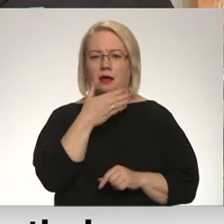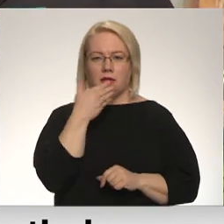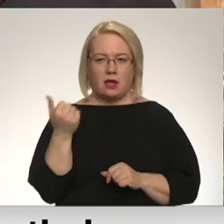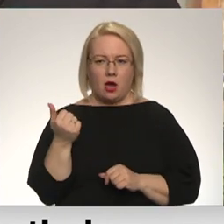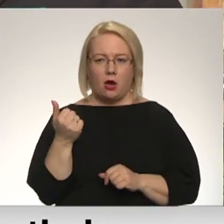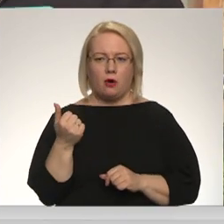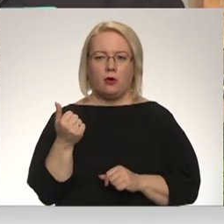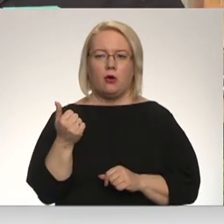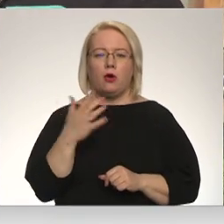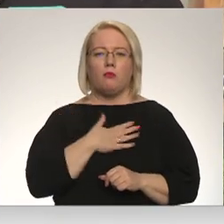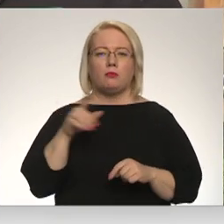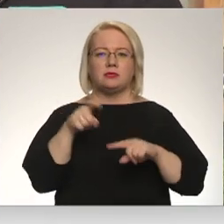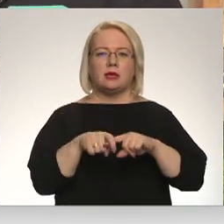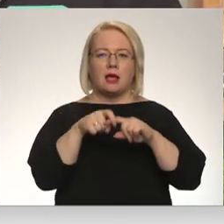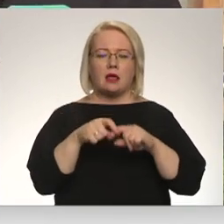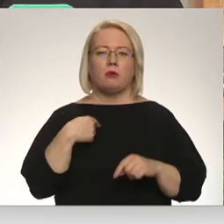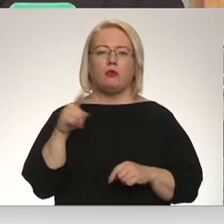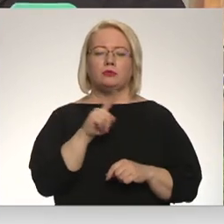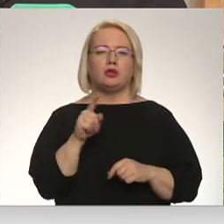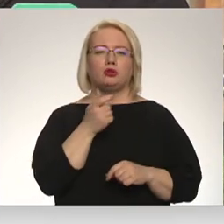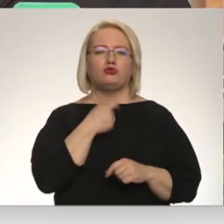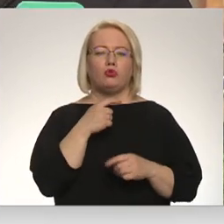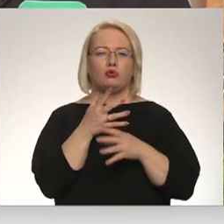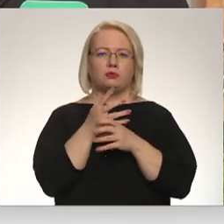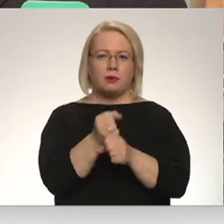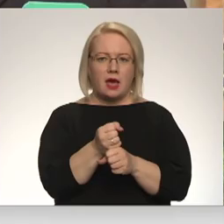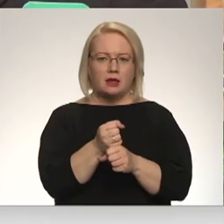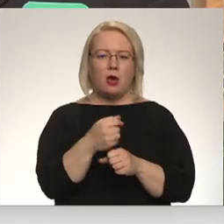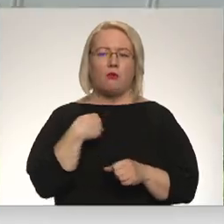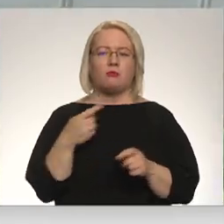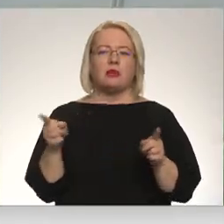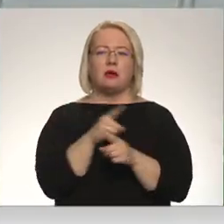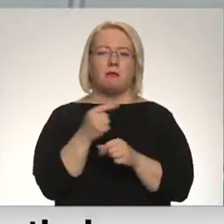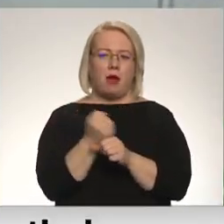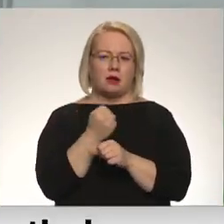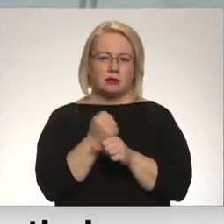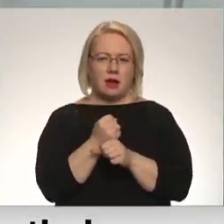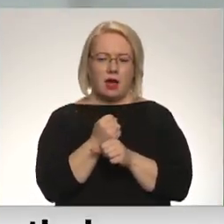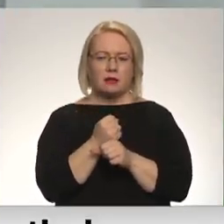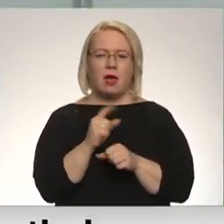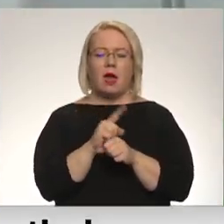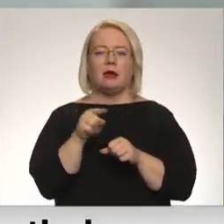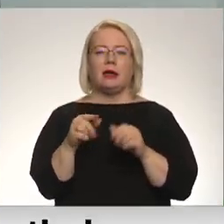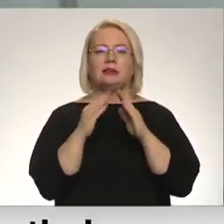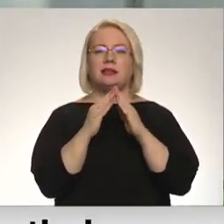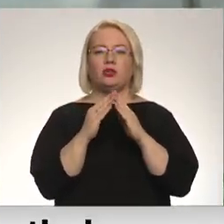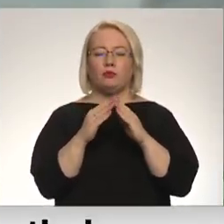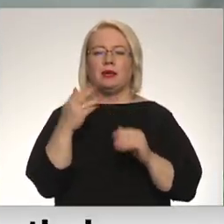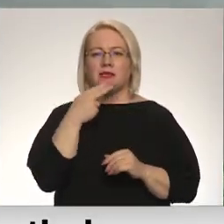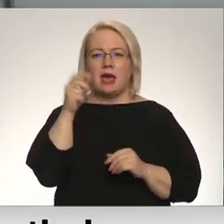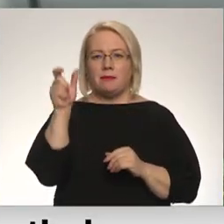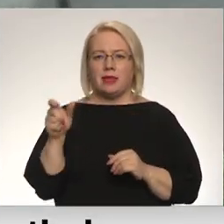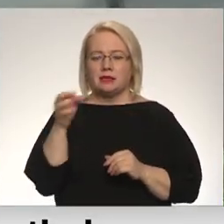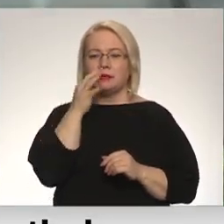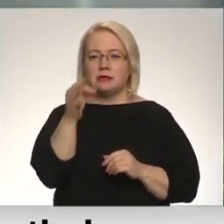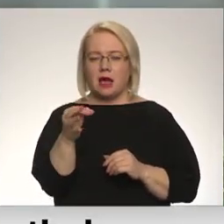ir kaute. Mums ir sulaspiedes, mums ir pārstrāde. Arī Kimjāņu siltumnīcu saimniece piekrīt, ka izmaksas